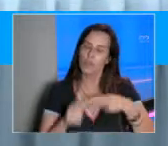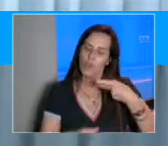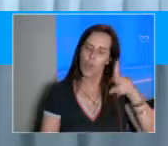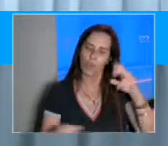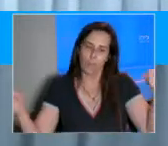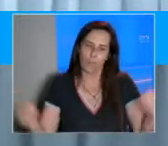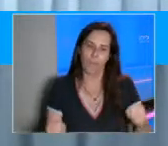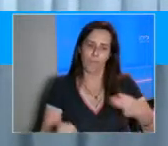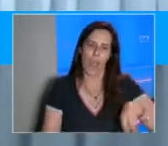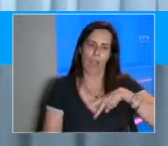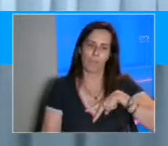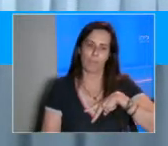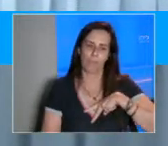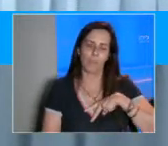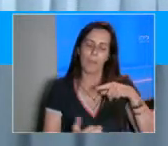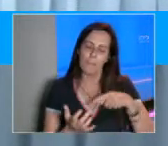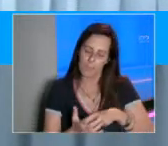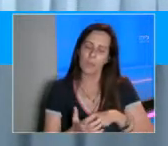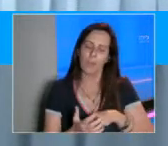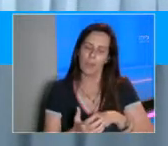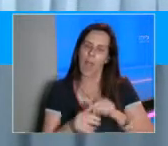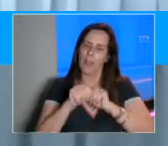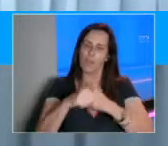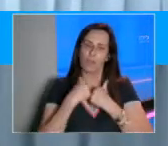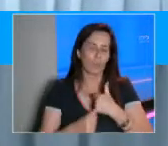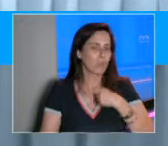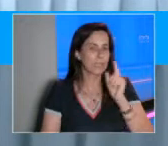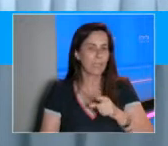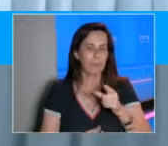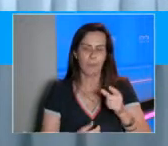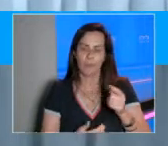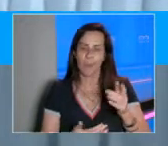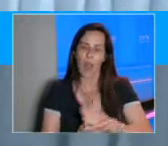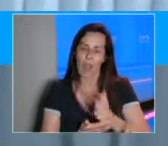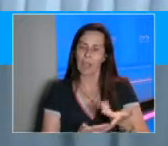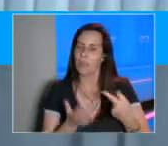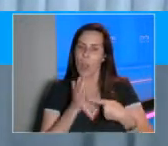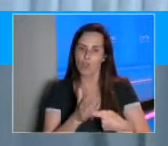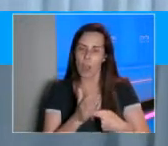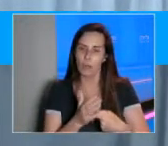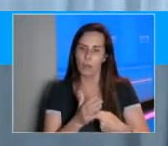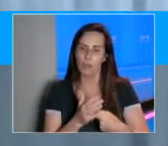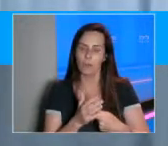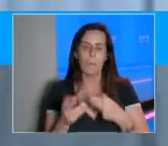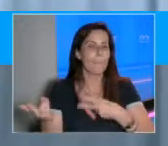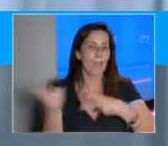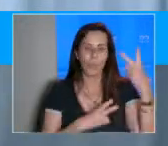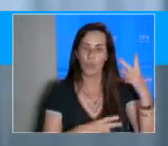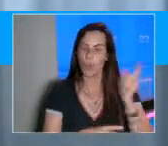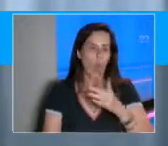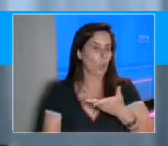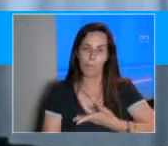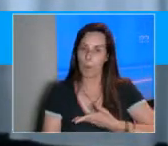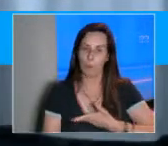יותר אחראים מתוך תפיסת עולם של ערבות הדדית. אנחנו גם צריכים להכין את המערכות. למשל, בתי החולים לא